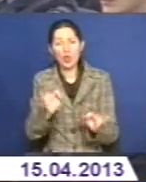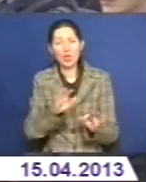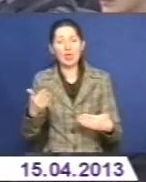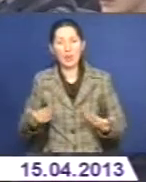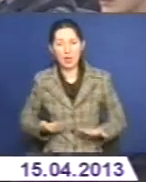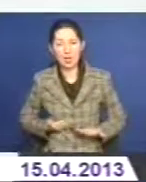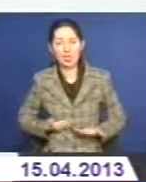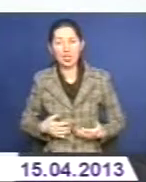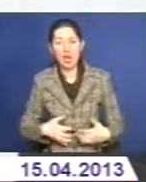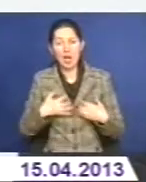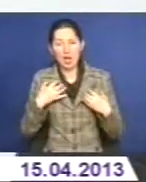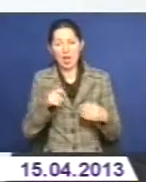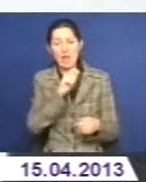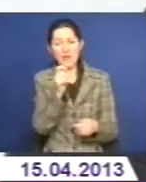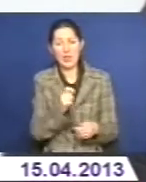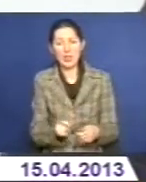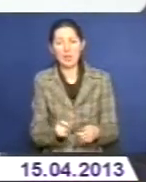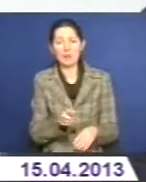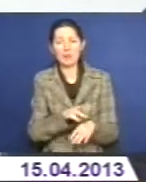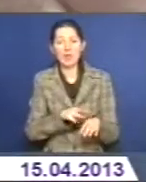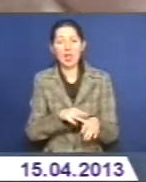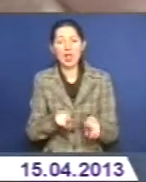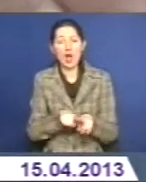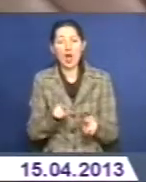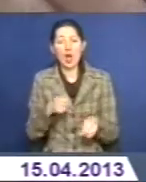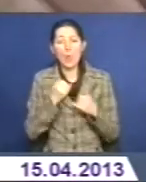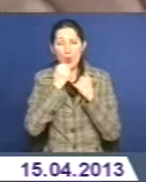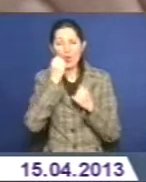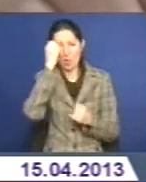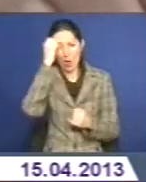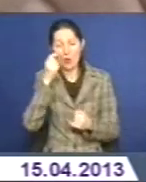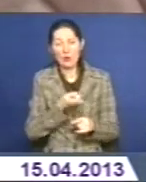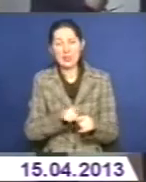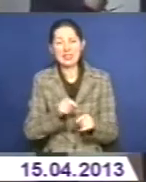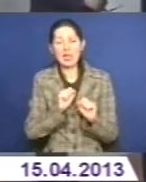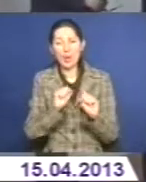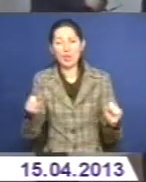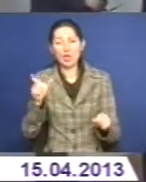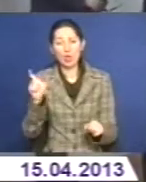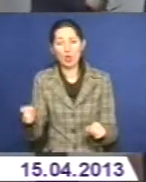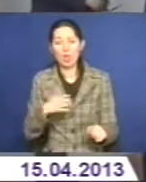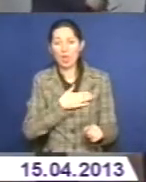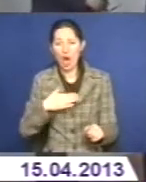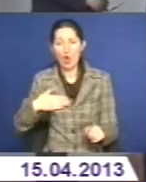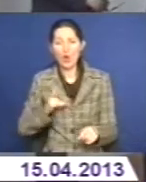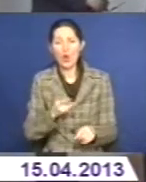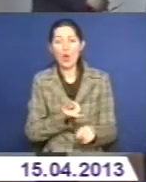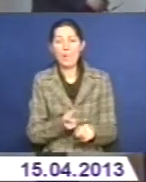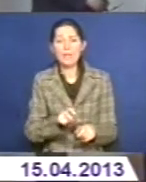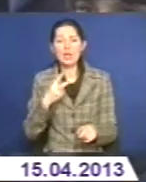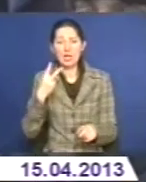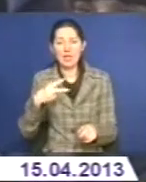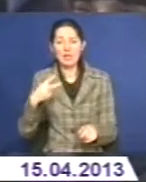чергу, подякували цій поважній та мужній людині, на грудях якої більше двох десятків бойових орденів та медалей за